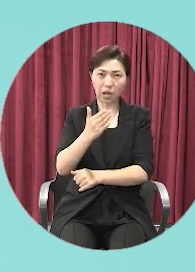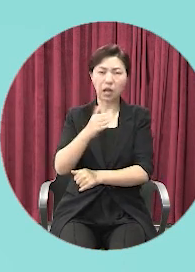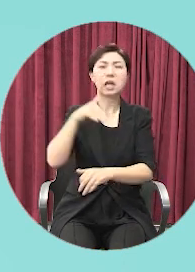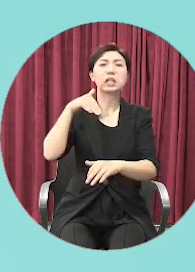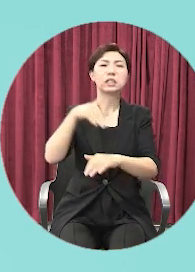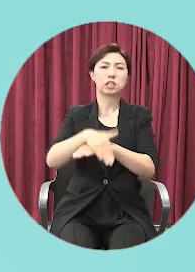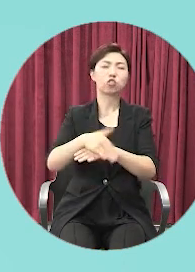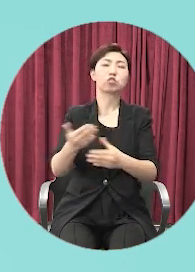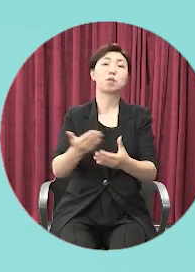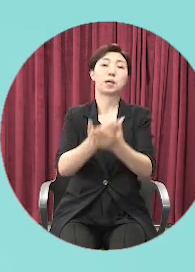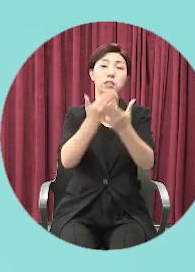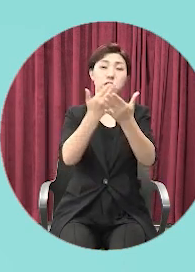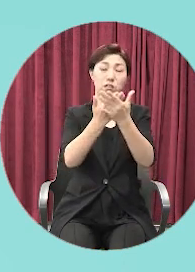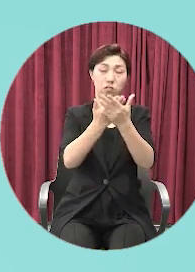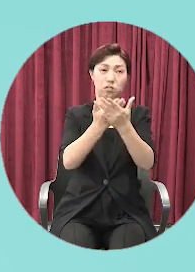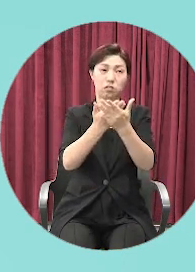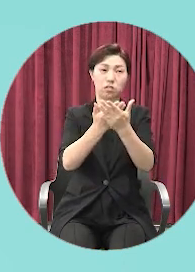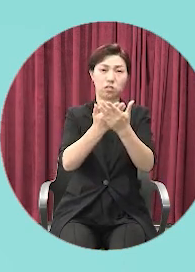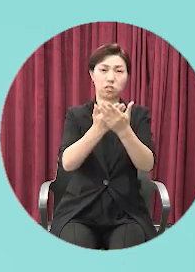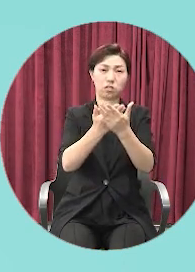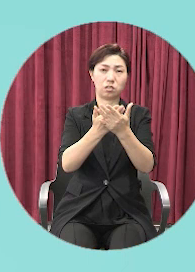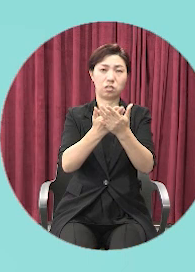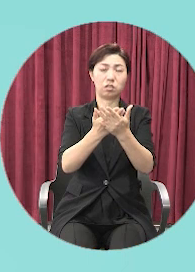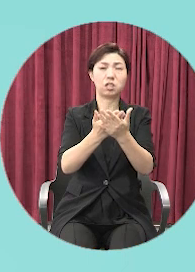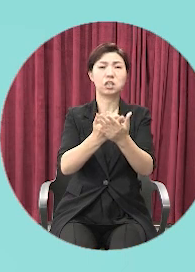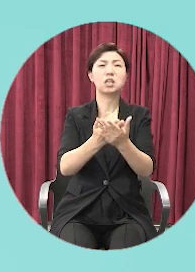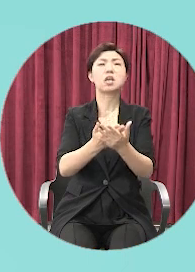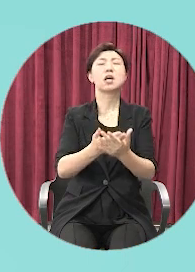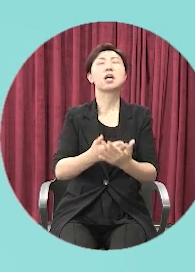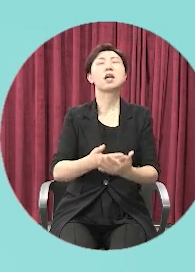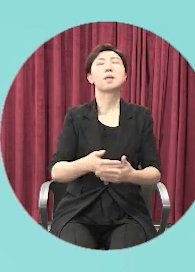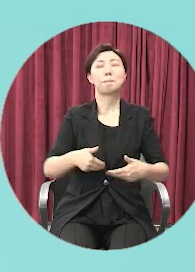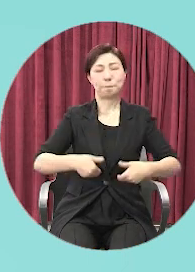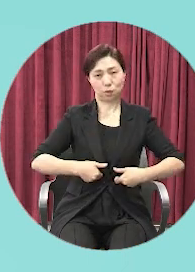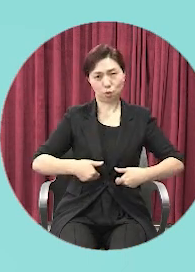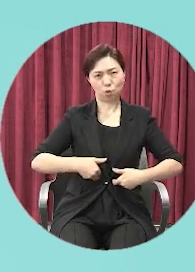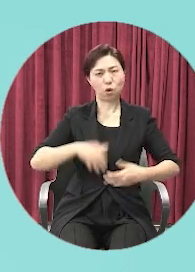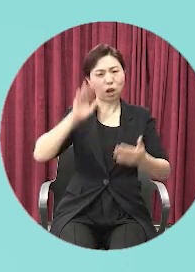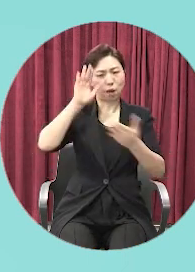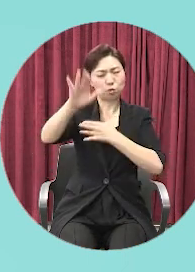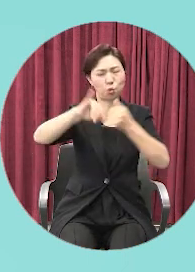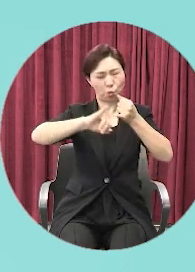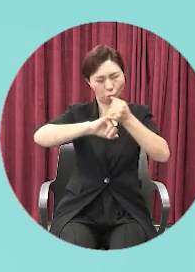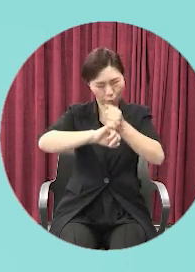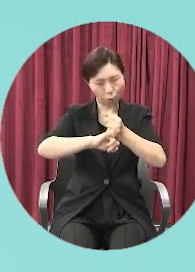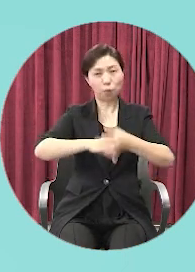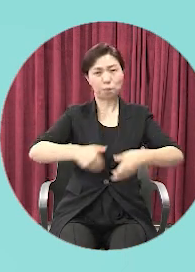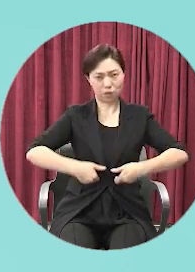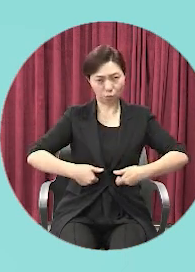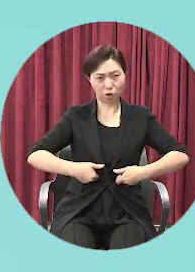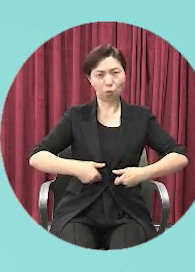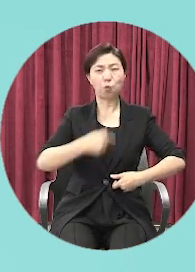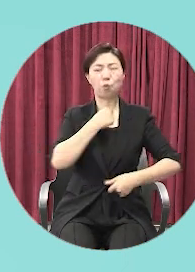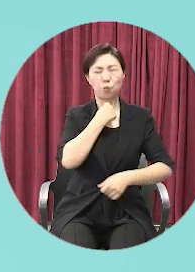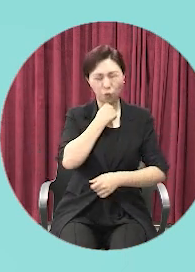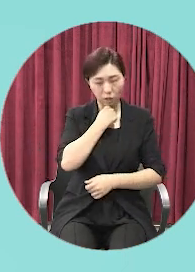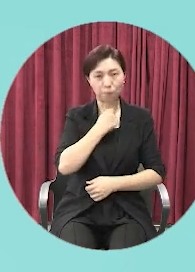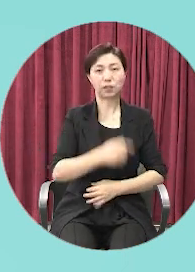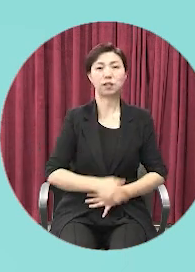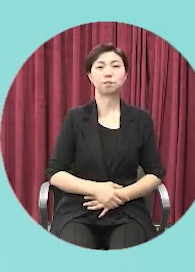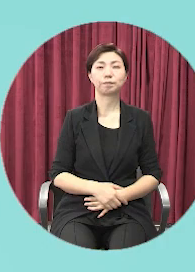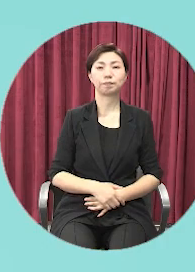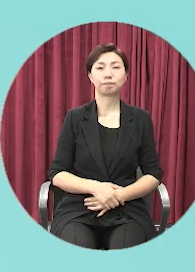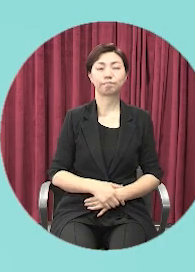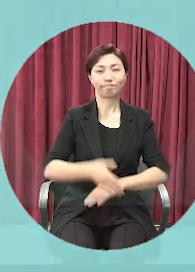발달되면은 너무 향후에 그렇게 발달되기를 기대하고 바랍니다. 네,